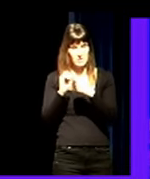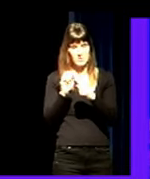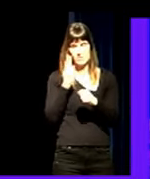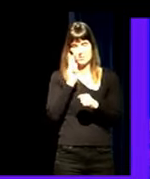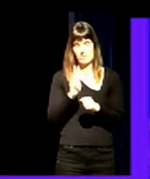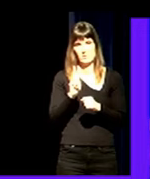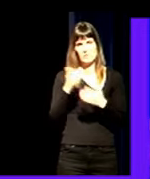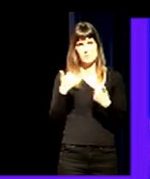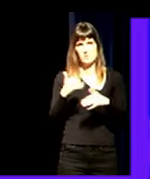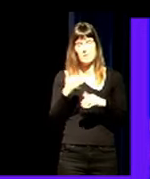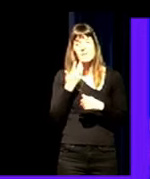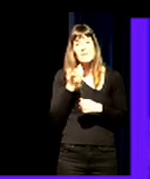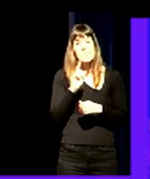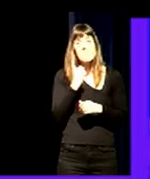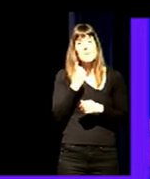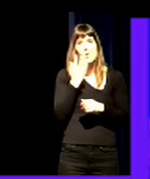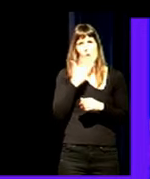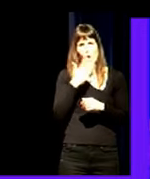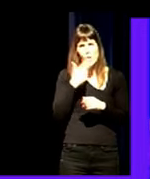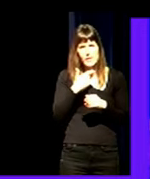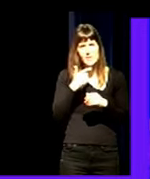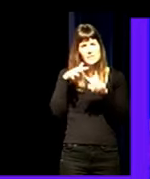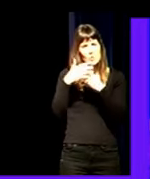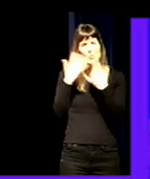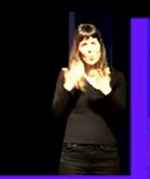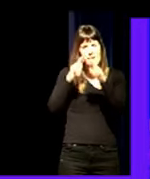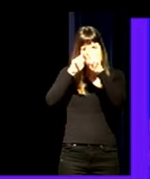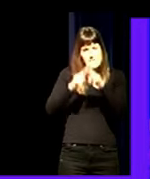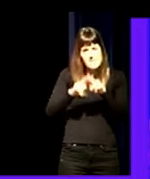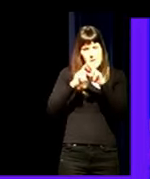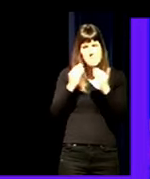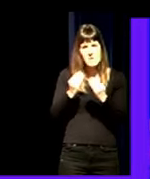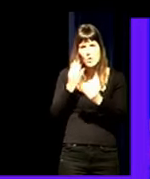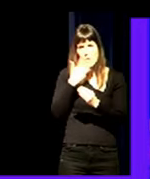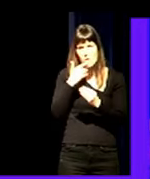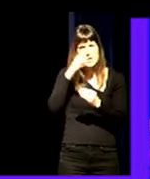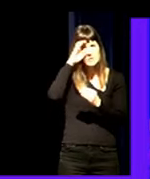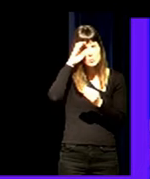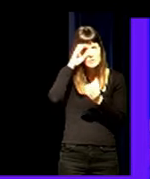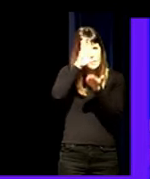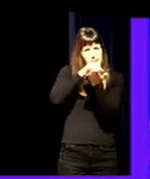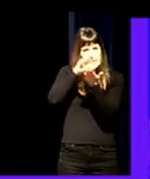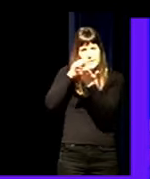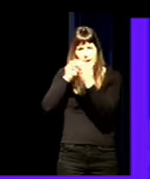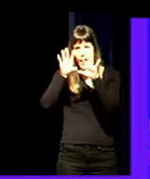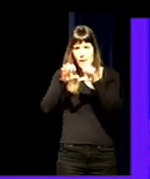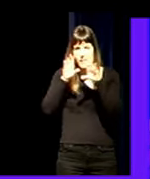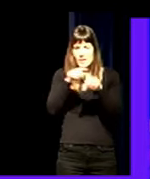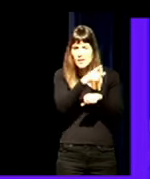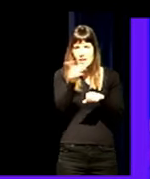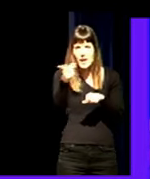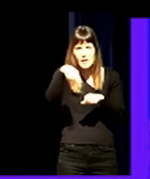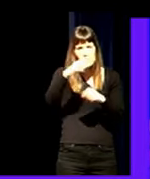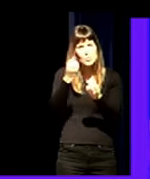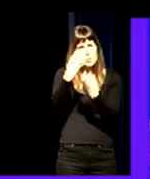eta bilatzea alternatibak. Entzun eta ikasi, ez da, jendan eta horrelako elkarbizitzak praktika bidirezionalak